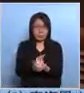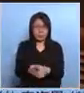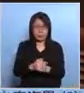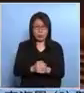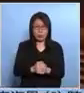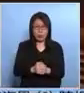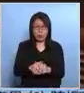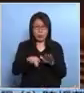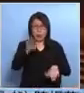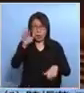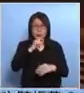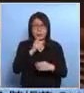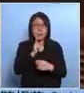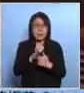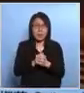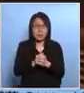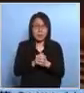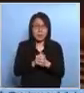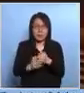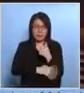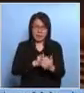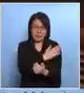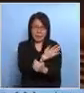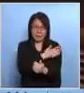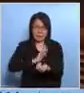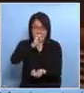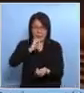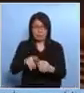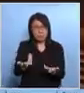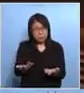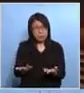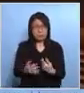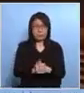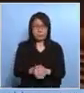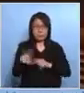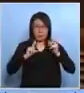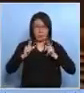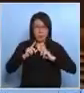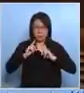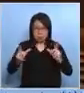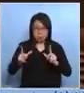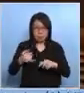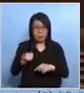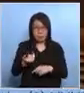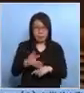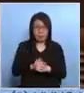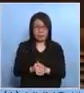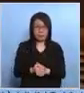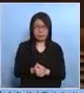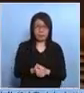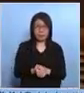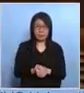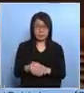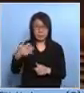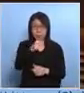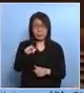到咁遠，就講到麥美貴違反憲制責任啊！嗰啲係咪個氣係誇咗少少咧？大家，